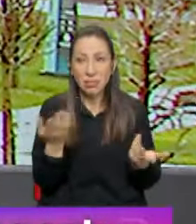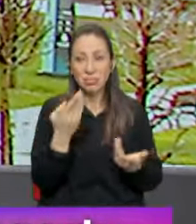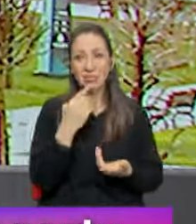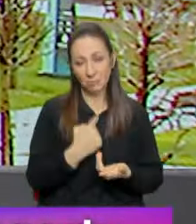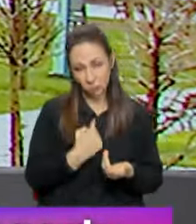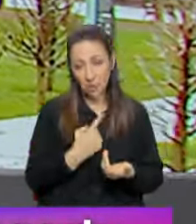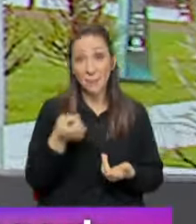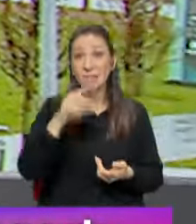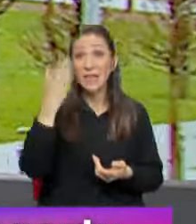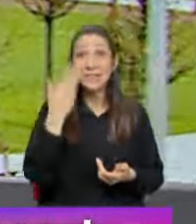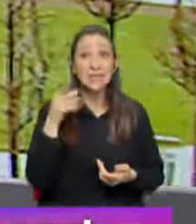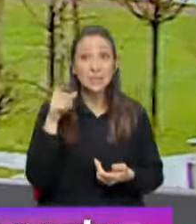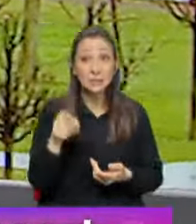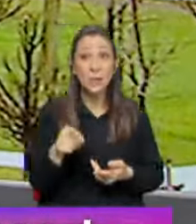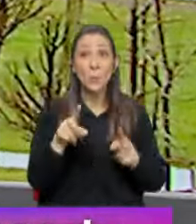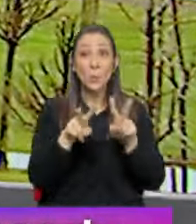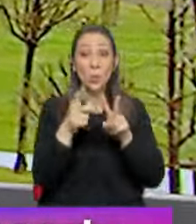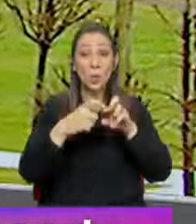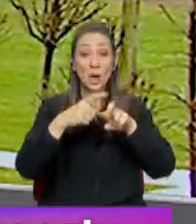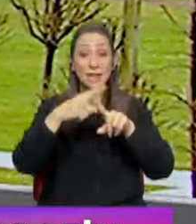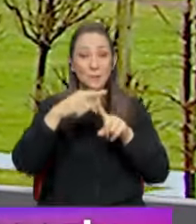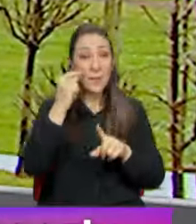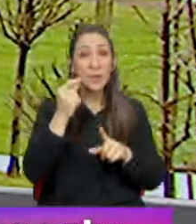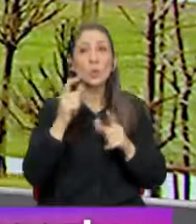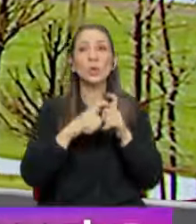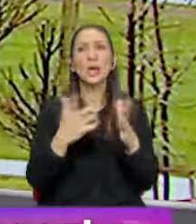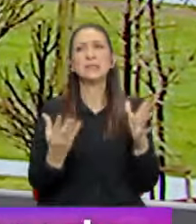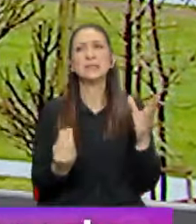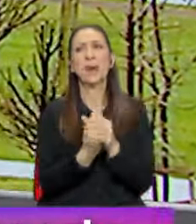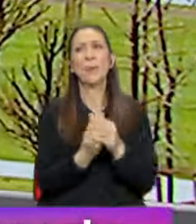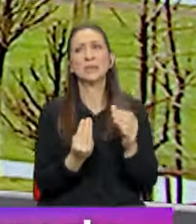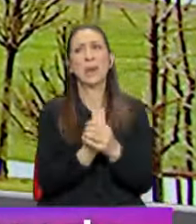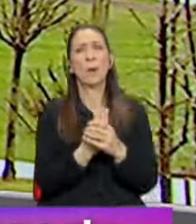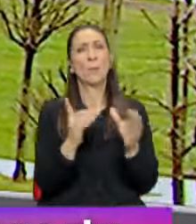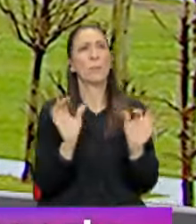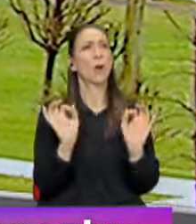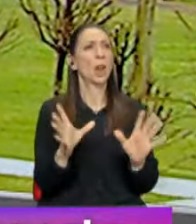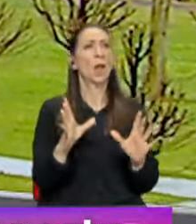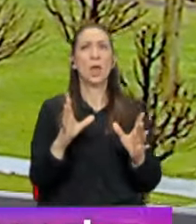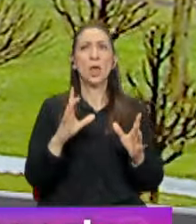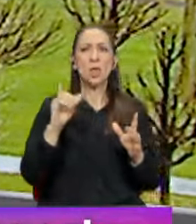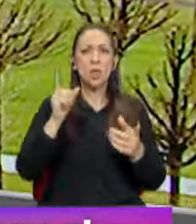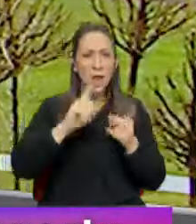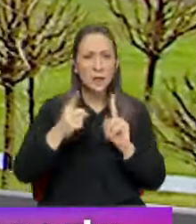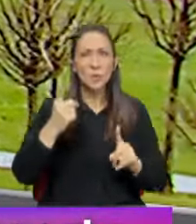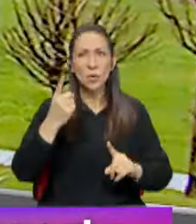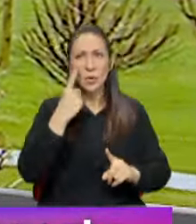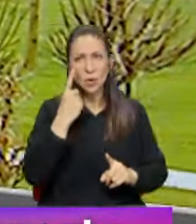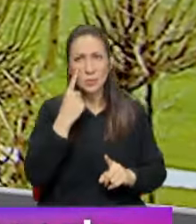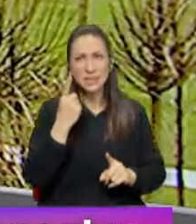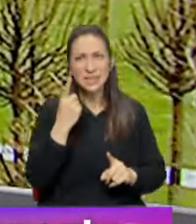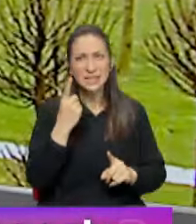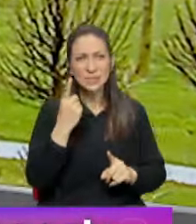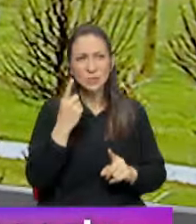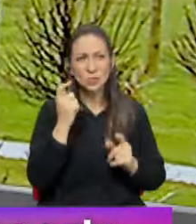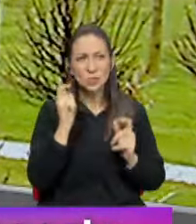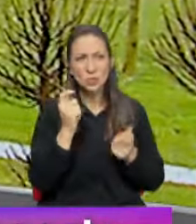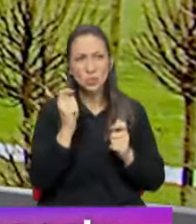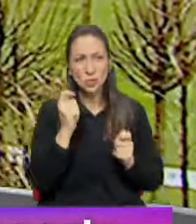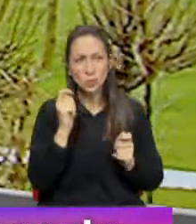demiş. Bir başka izleyicimiz de Murat Bey günaydın. Sabah sabah böyle yönetimi, hükümeti zor